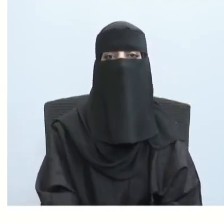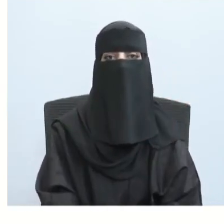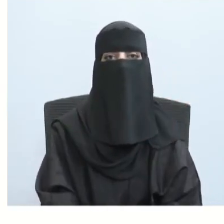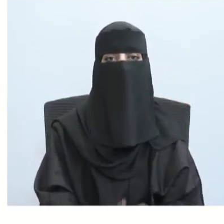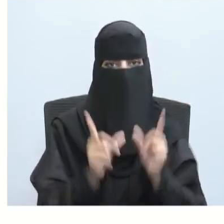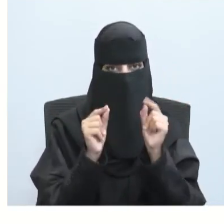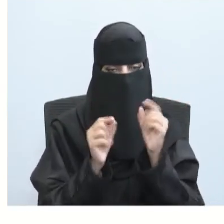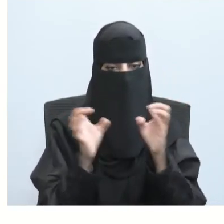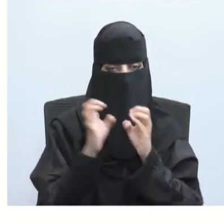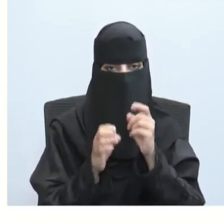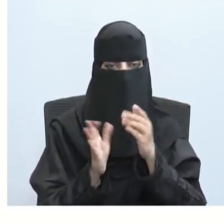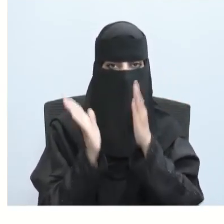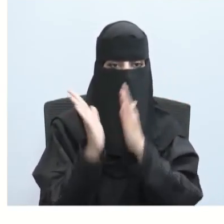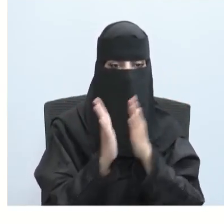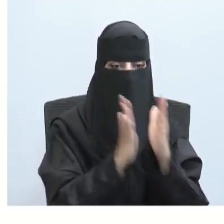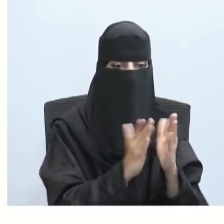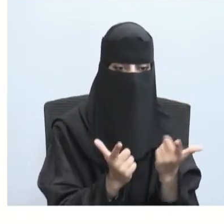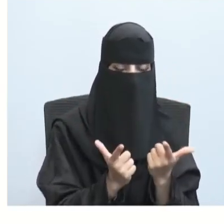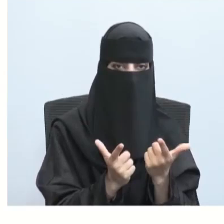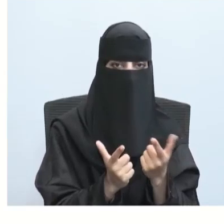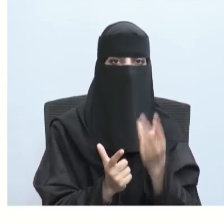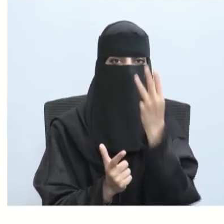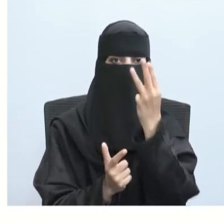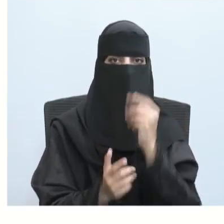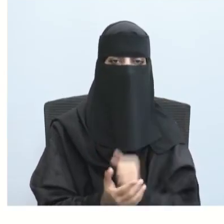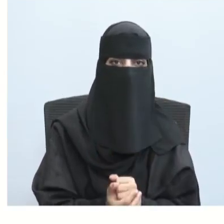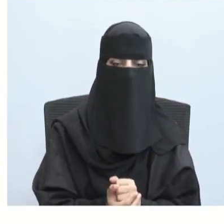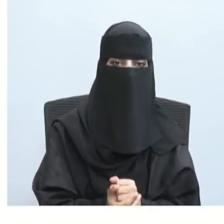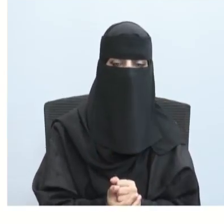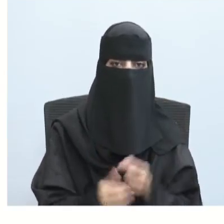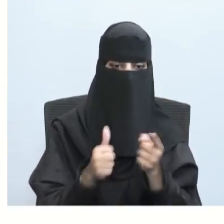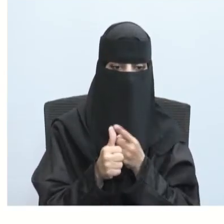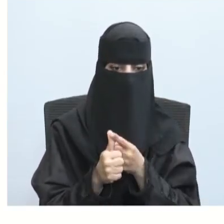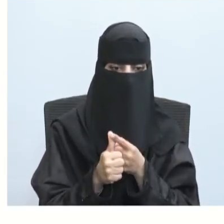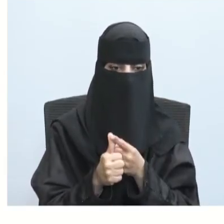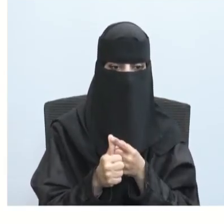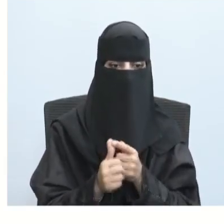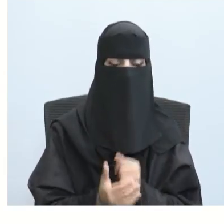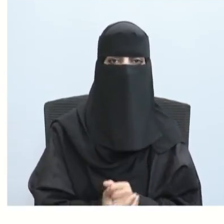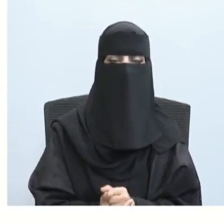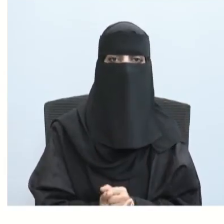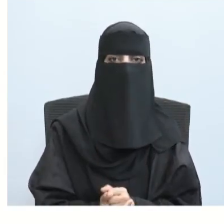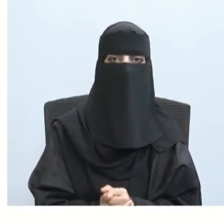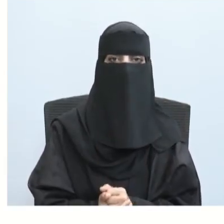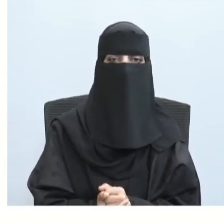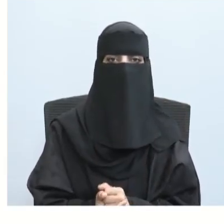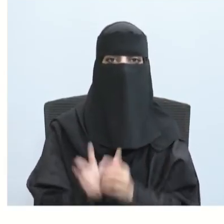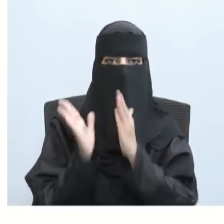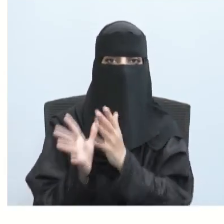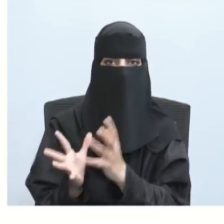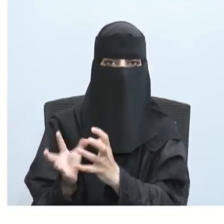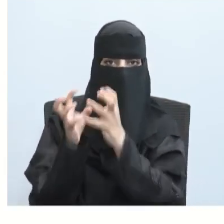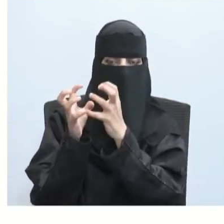احسنتم حالات الماده هي ثلاث حالات اولى هذه الحالات عزيزي الطالب وعزيزه الطالبه هي